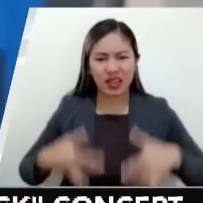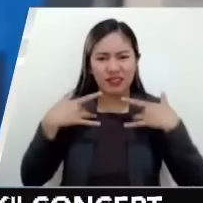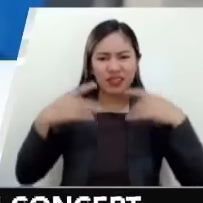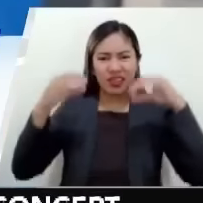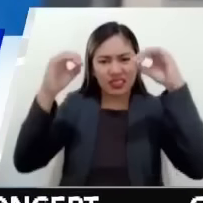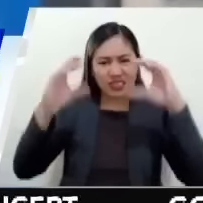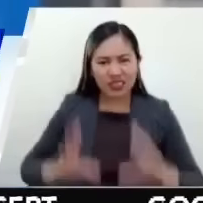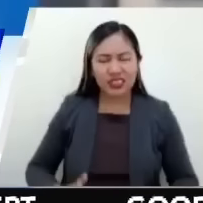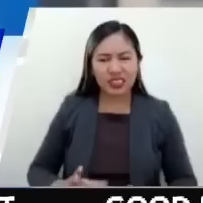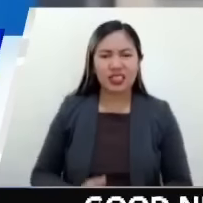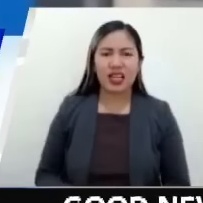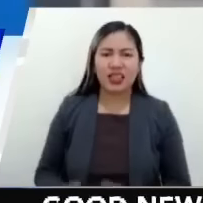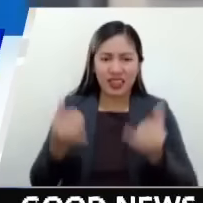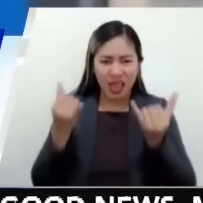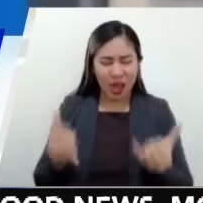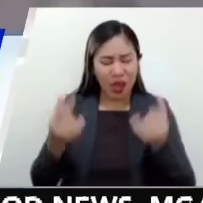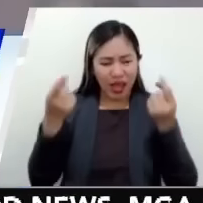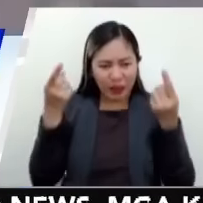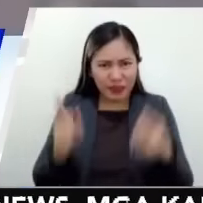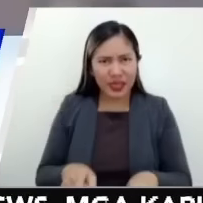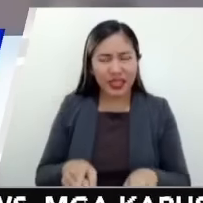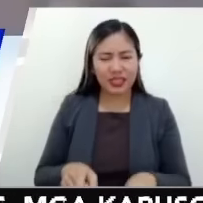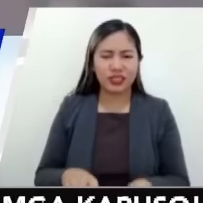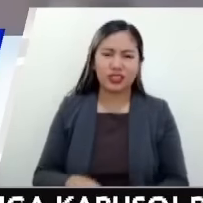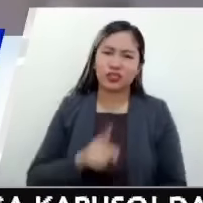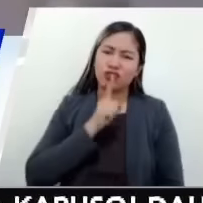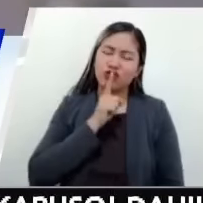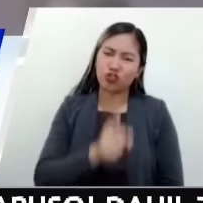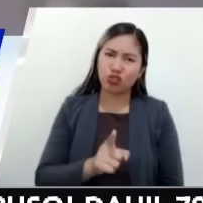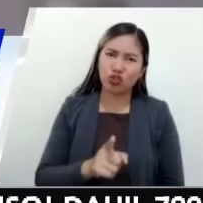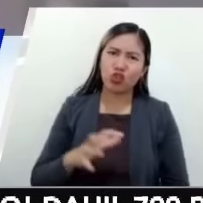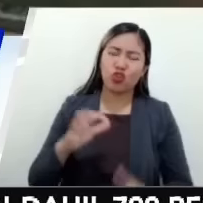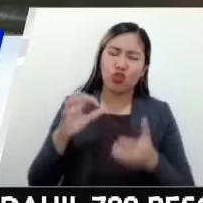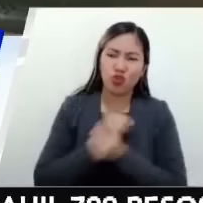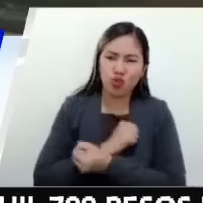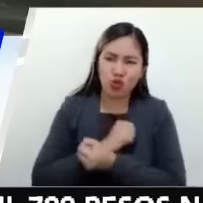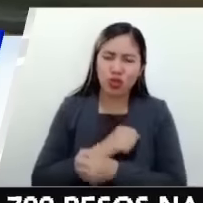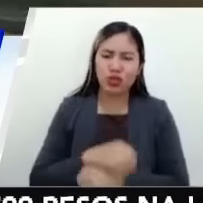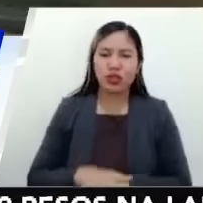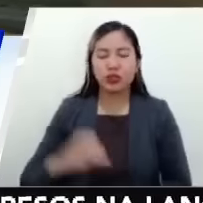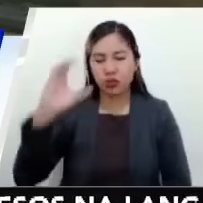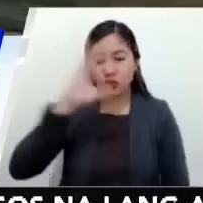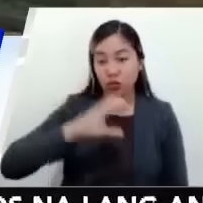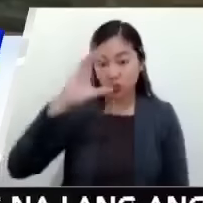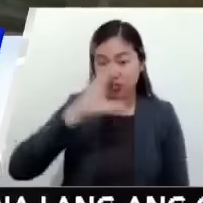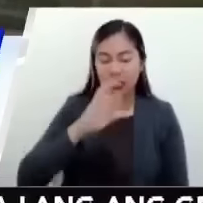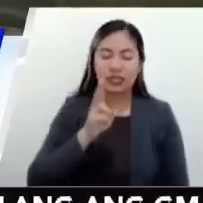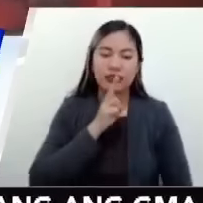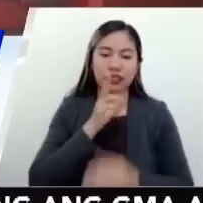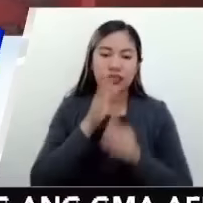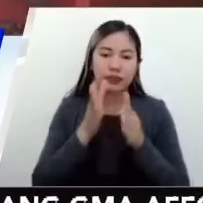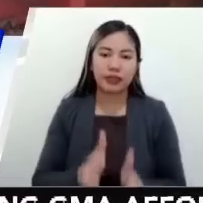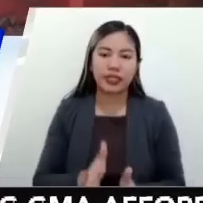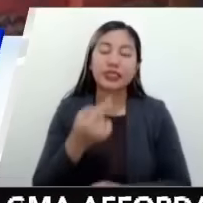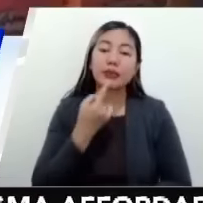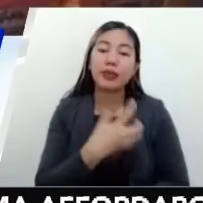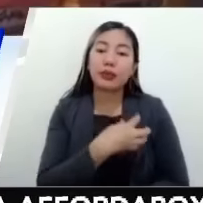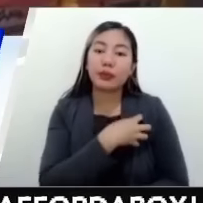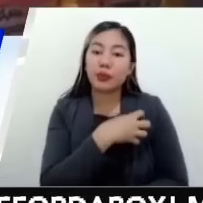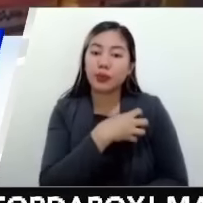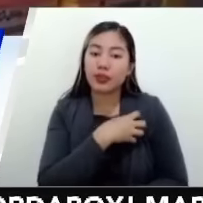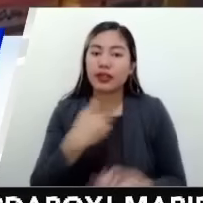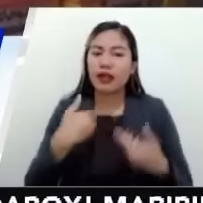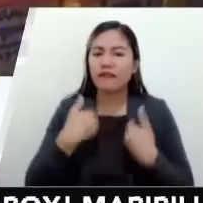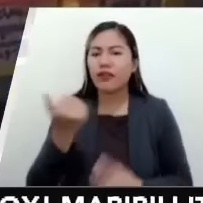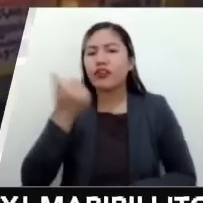Ngayon, ito po, talagang zero-zero. Hinahanap na ang salarin. Ayon sa mga otoridad, may iba pang paralan sa Bukawe